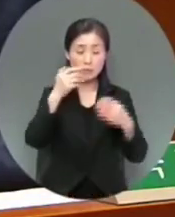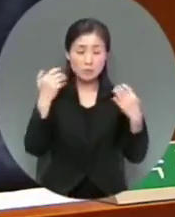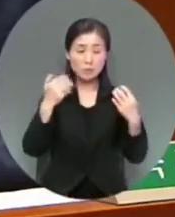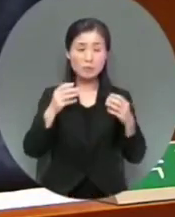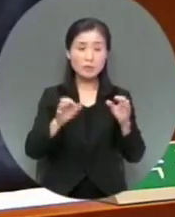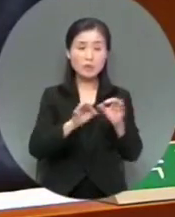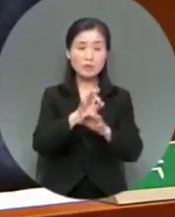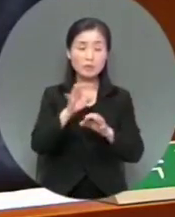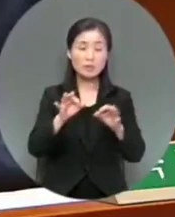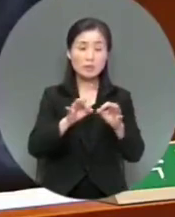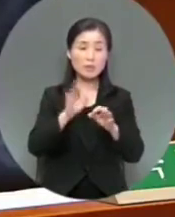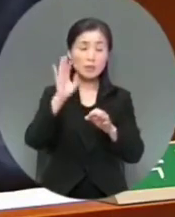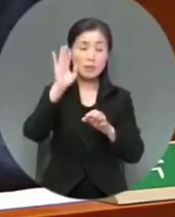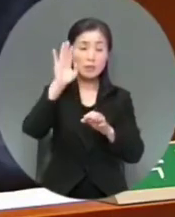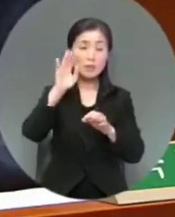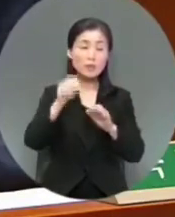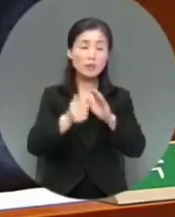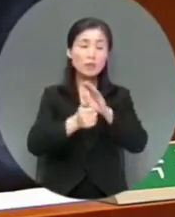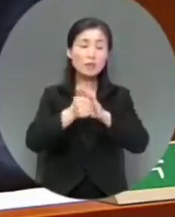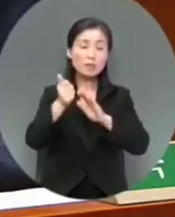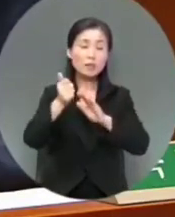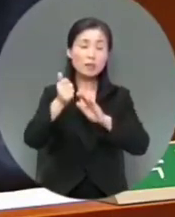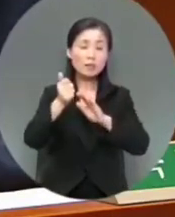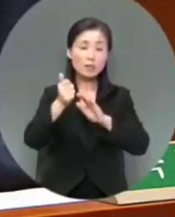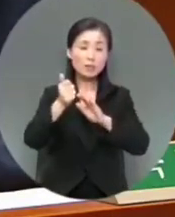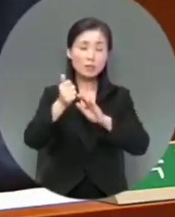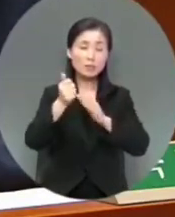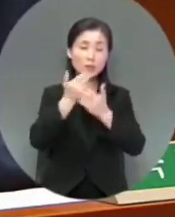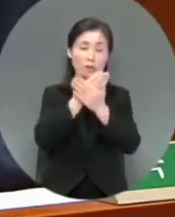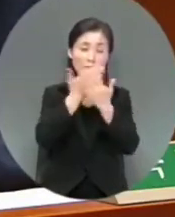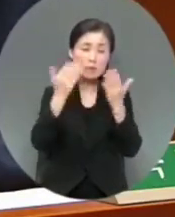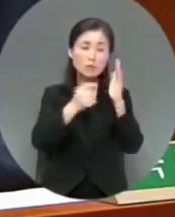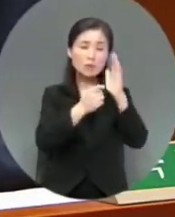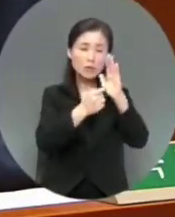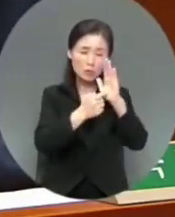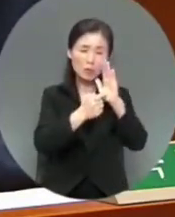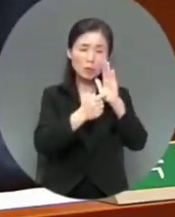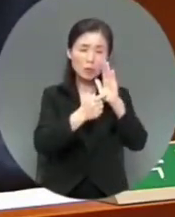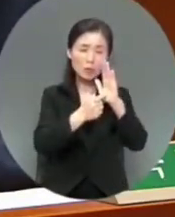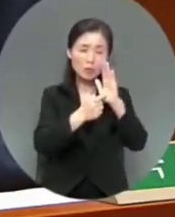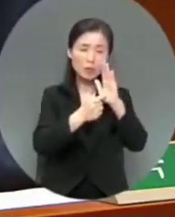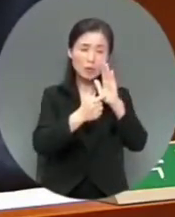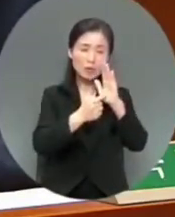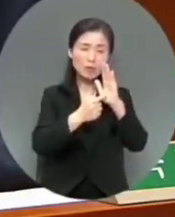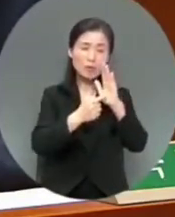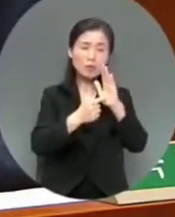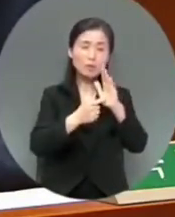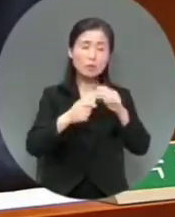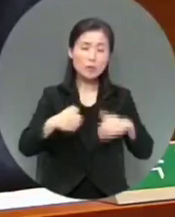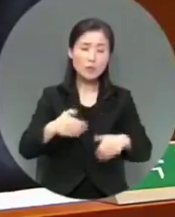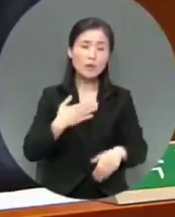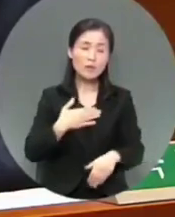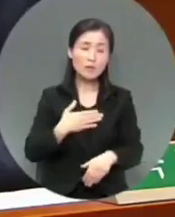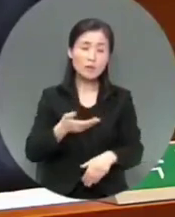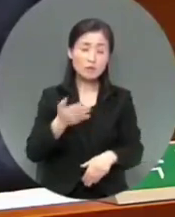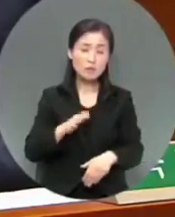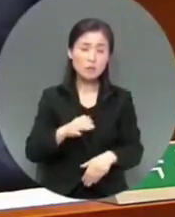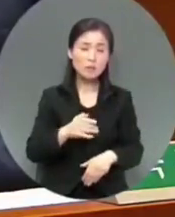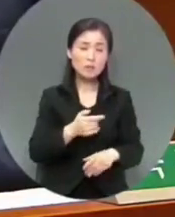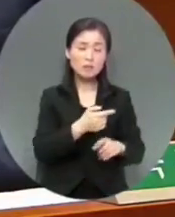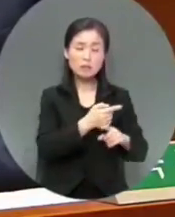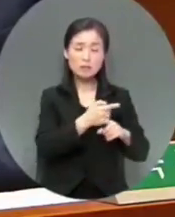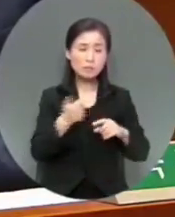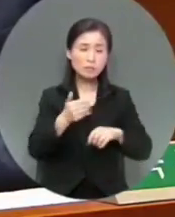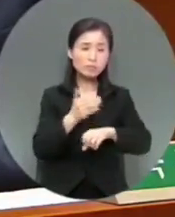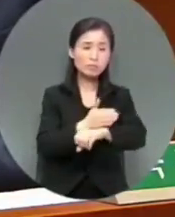경제 전망을 희망적이고 낙관적인 발표를 할 수밖에 없는 이유도 알지만 또 그런 식으로 너무 낙관적으로 발표해서